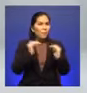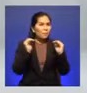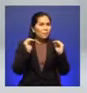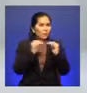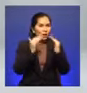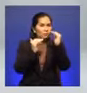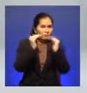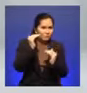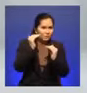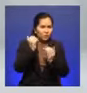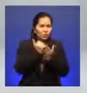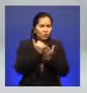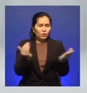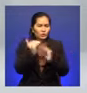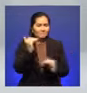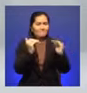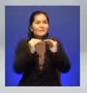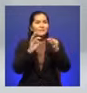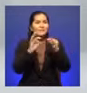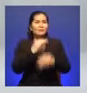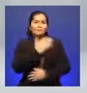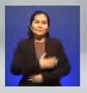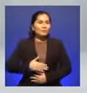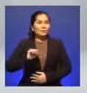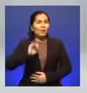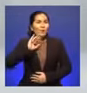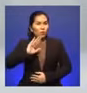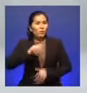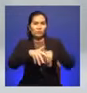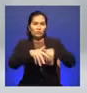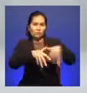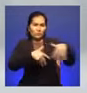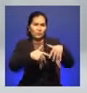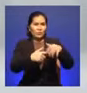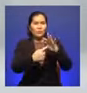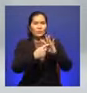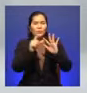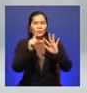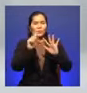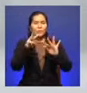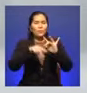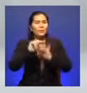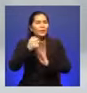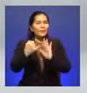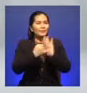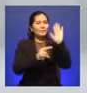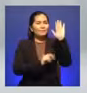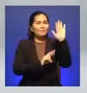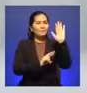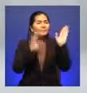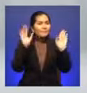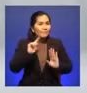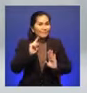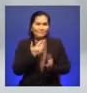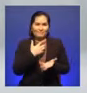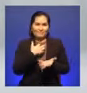สร้างความเป็นธรรมทางสุขภาพในระดับพื้นที่ตำบลแหวงอำเภอแหวงจังหวัดนราธิวาสเป็นอย่างไรบ้างนะคะขอเ